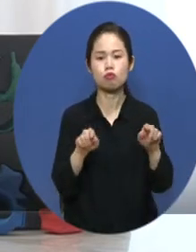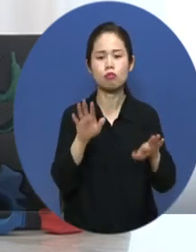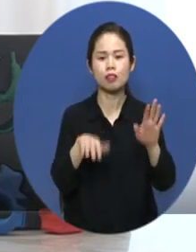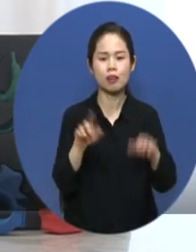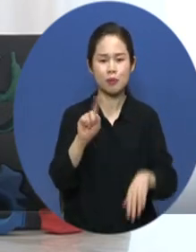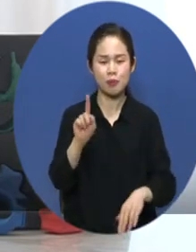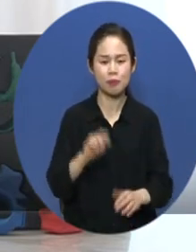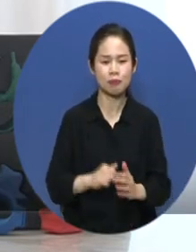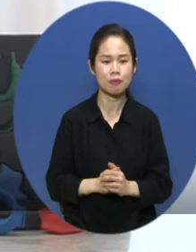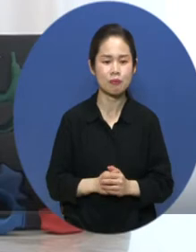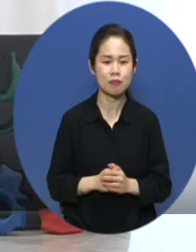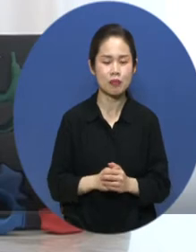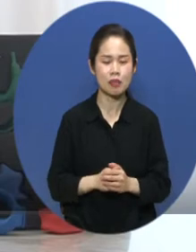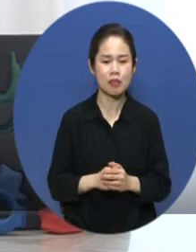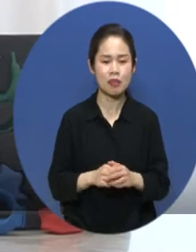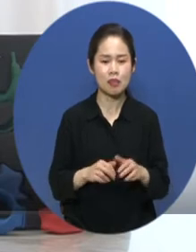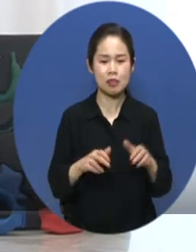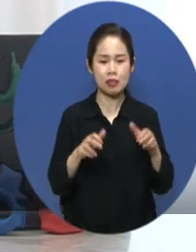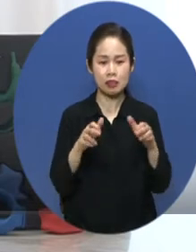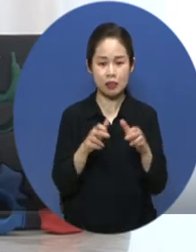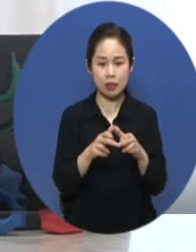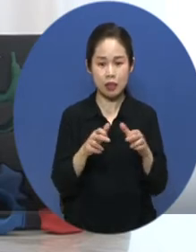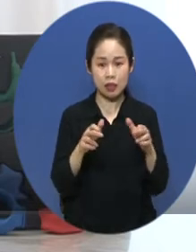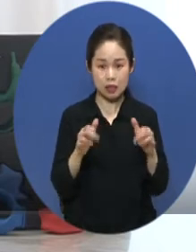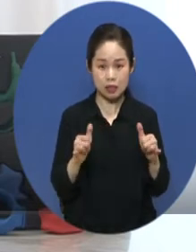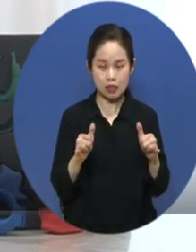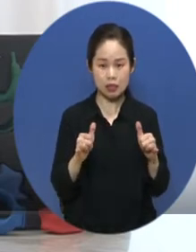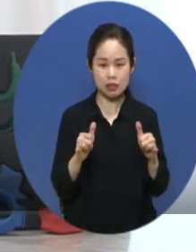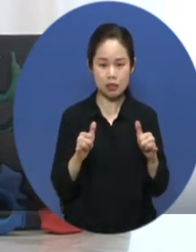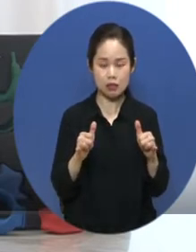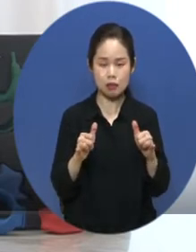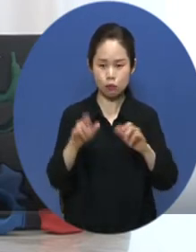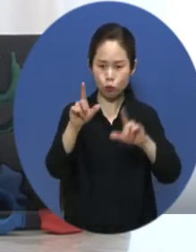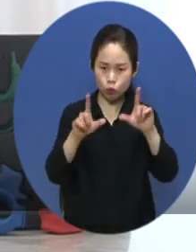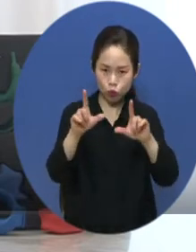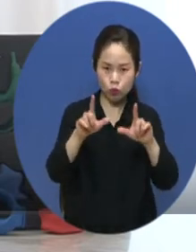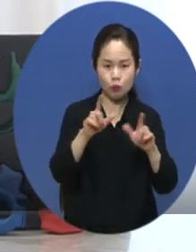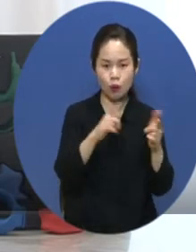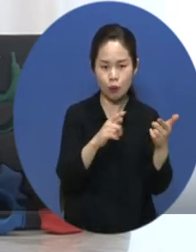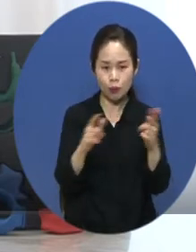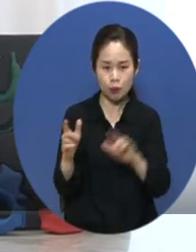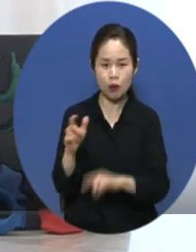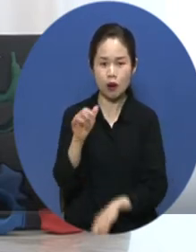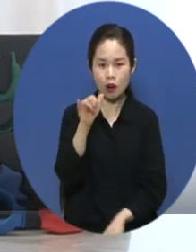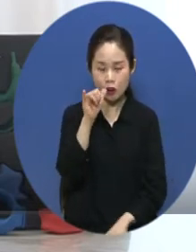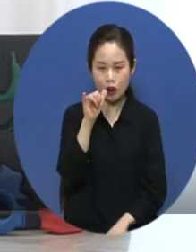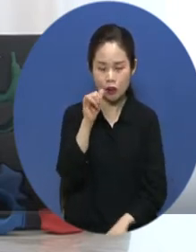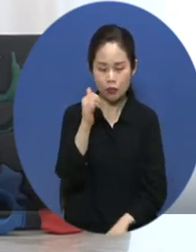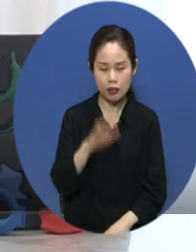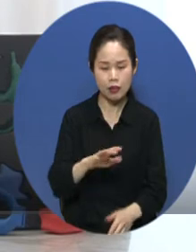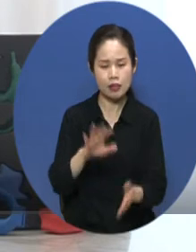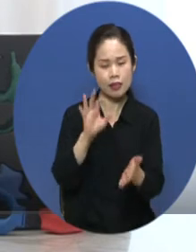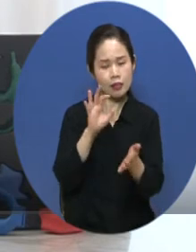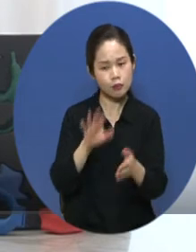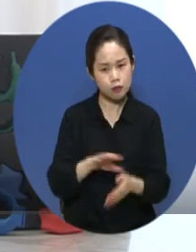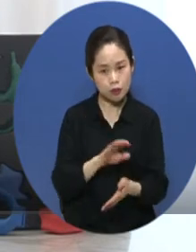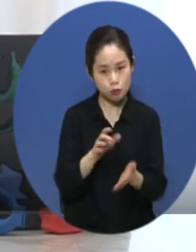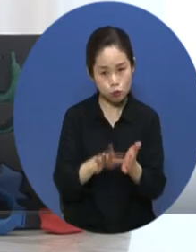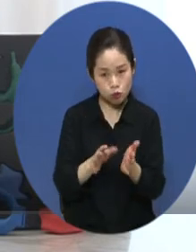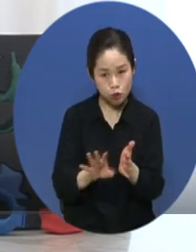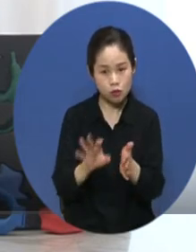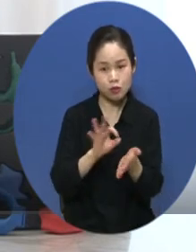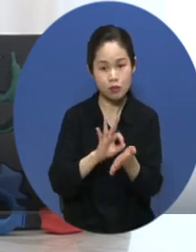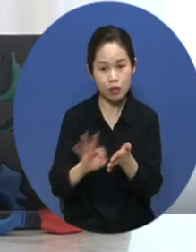다양한 종류의 그 장애인분들 저희 보조기구를 이제 주문해서 사용하신 결과를 좀 이야기를 들었는데